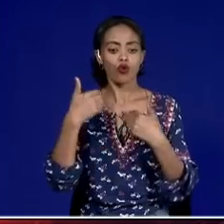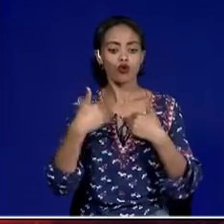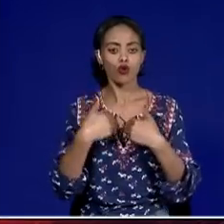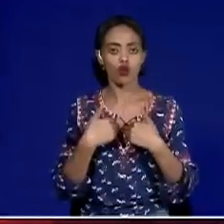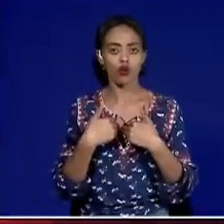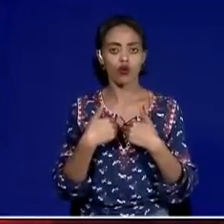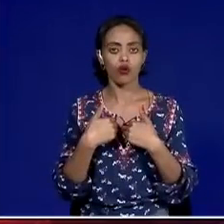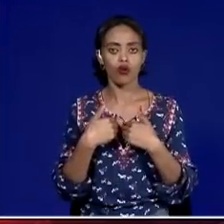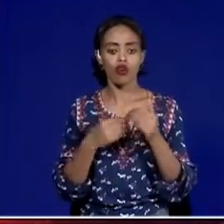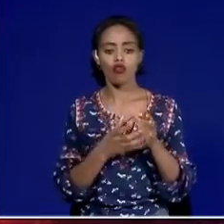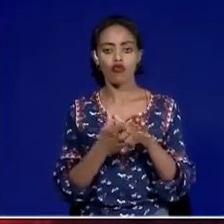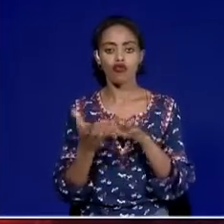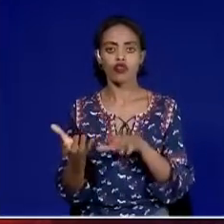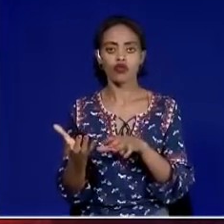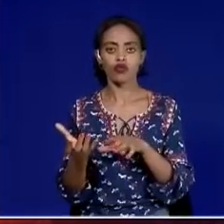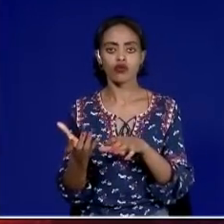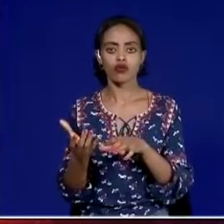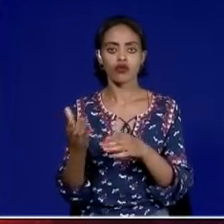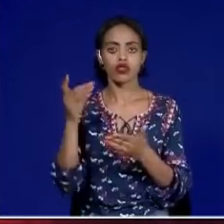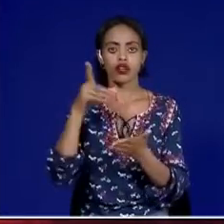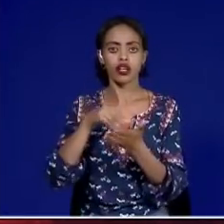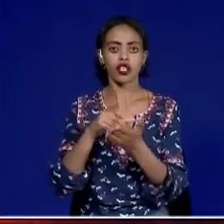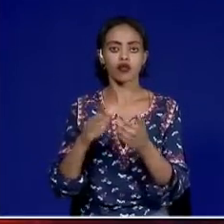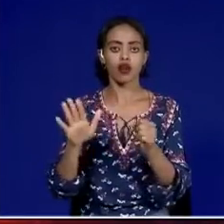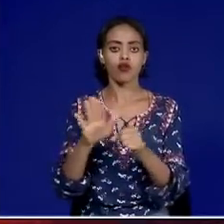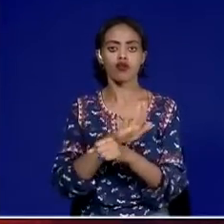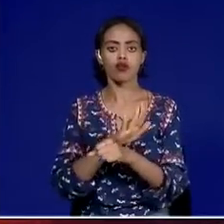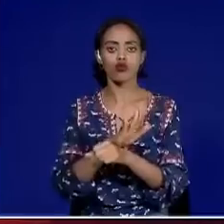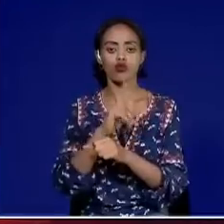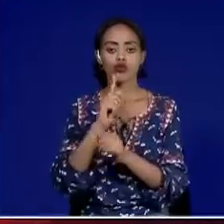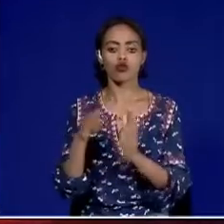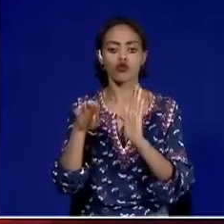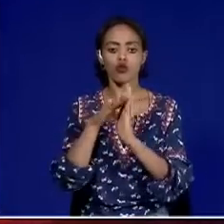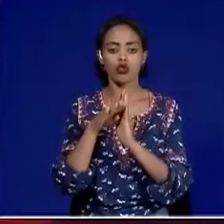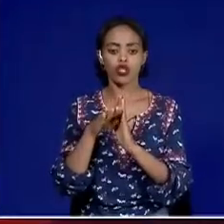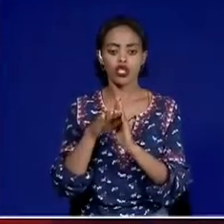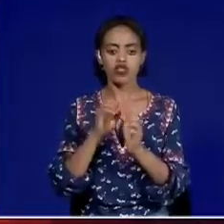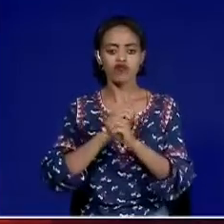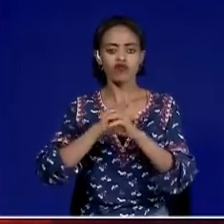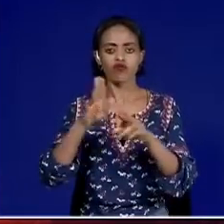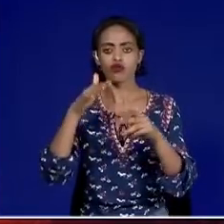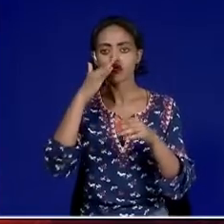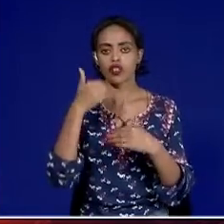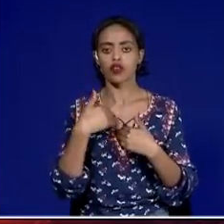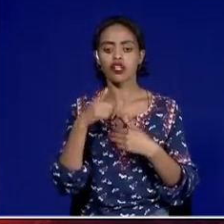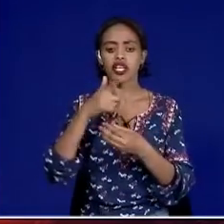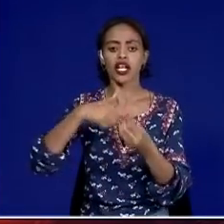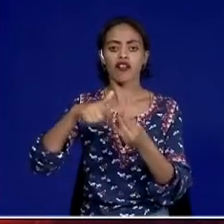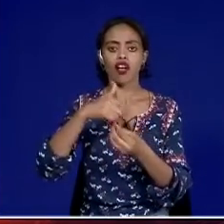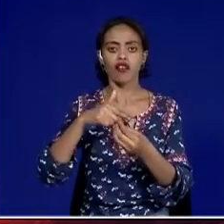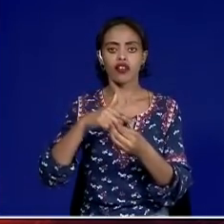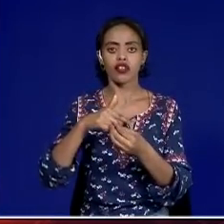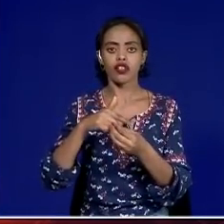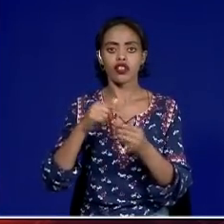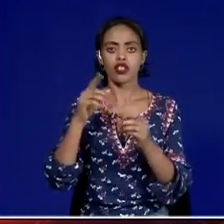بوتا فسیسو نه کتما ملو از فسیس کتما ملو از وکل کتما ملو خفکل کل خا تخابن کتما